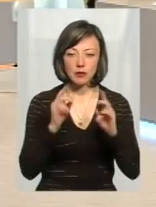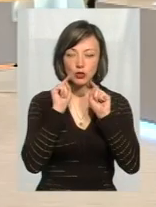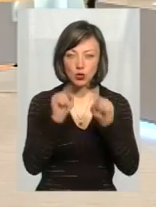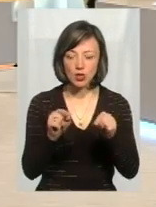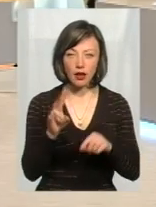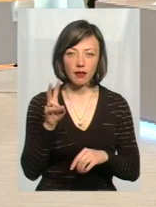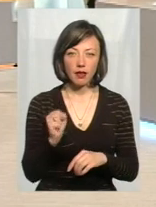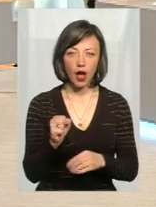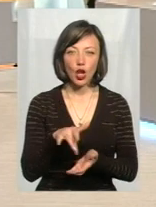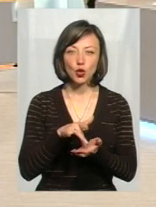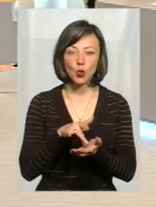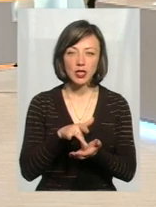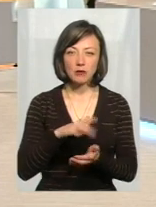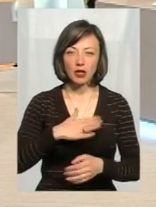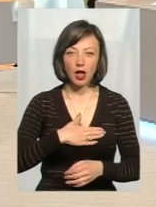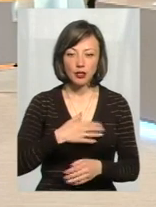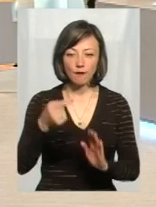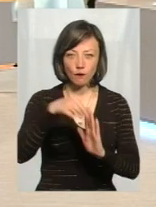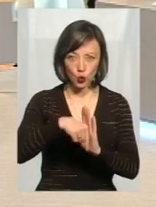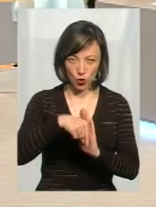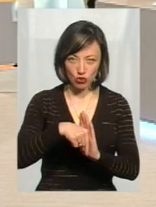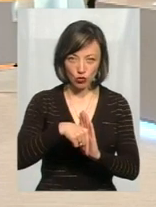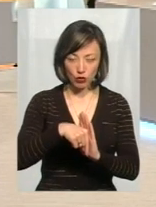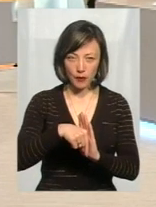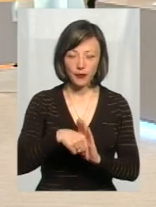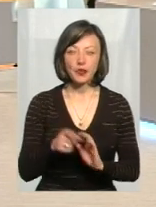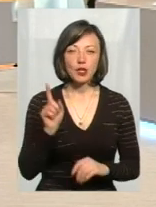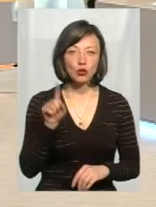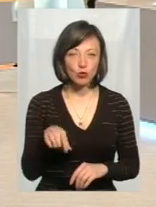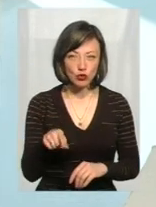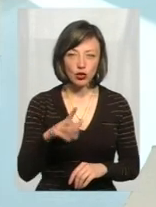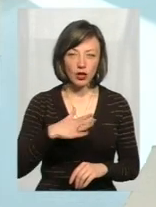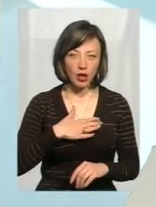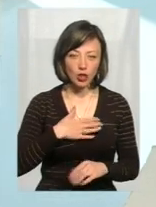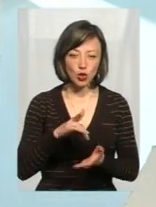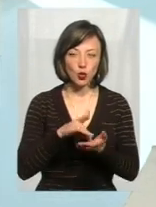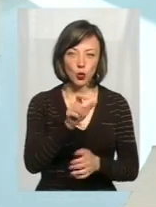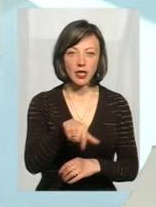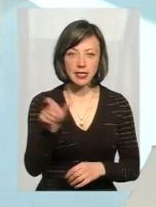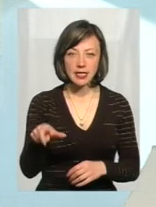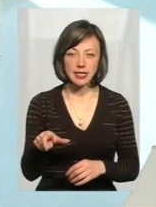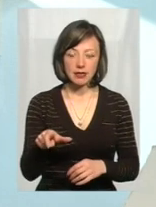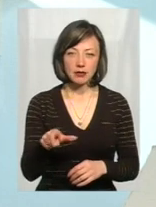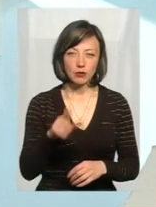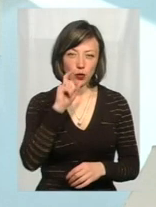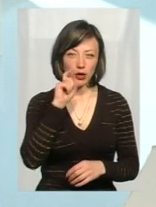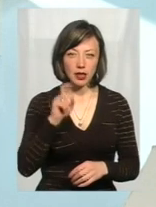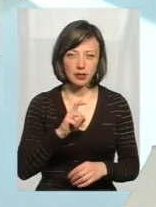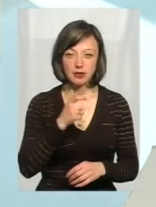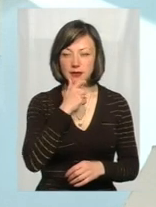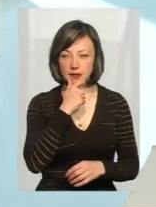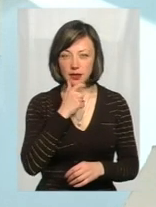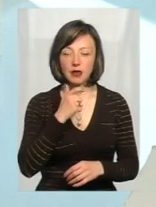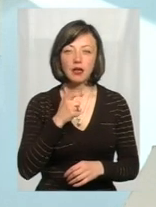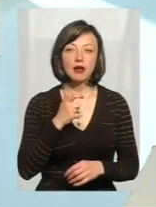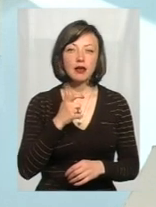зосередитись на туризмі нашому внутрішньому, тому що саме наші туристи-співвітчизники,